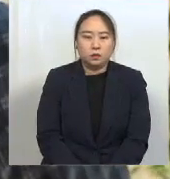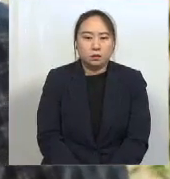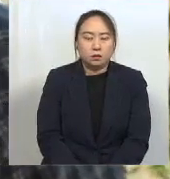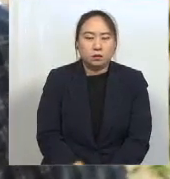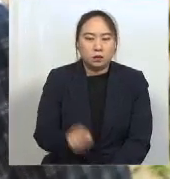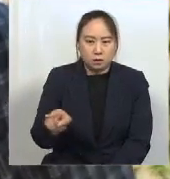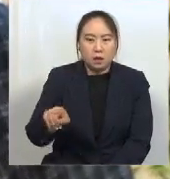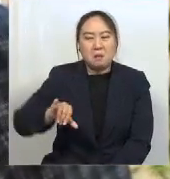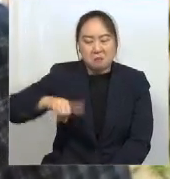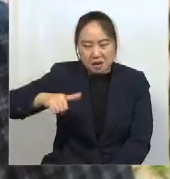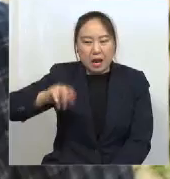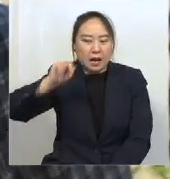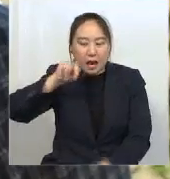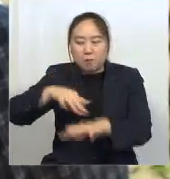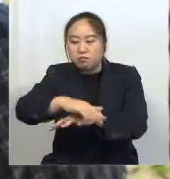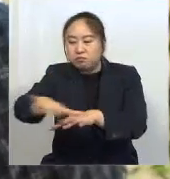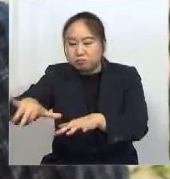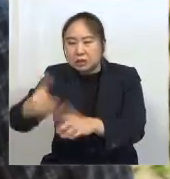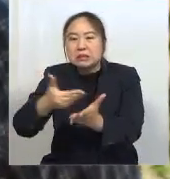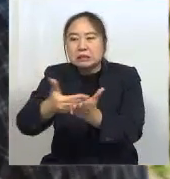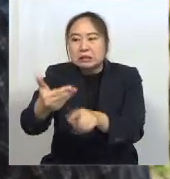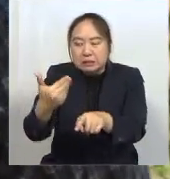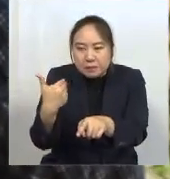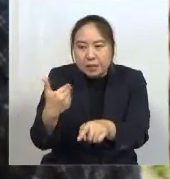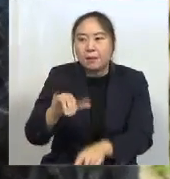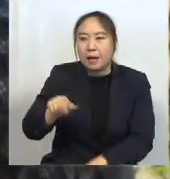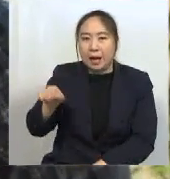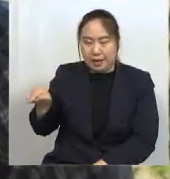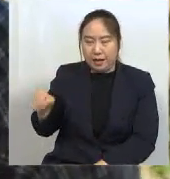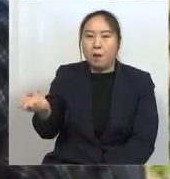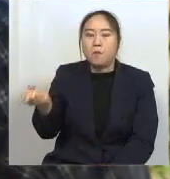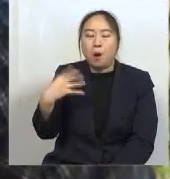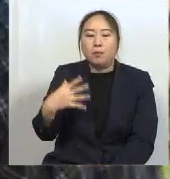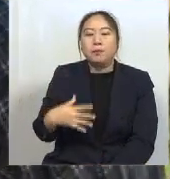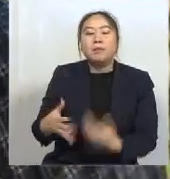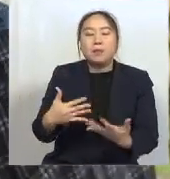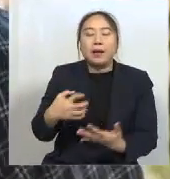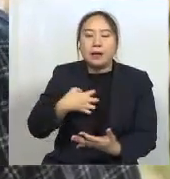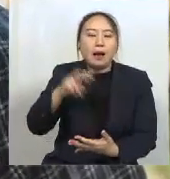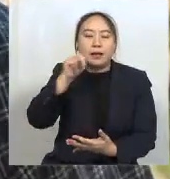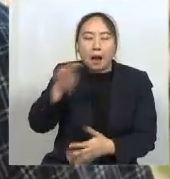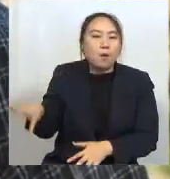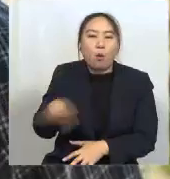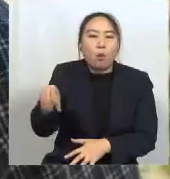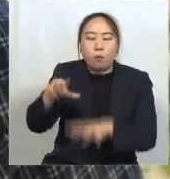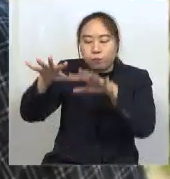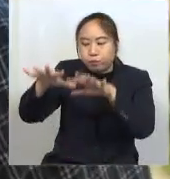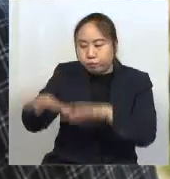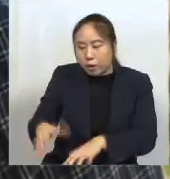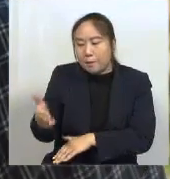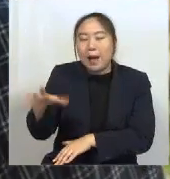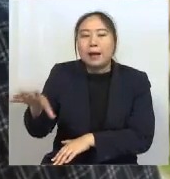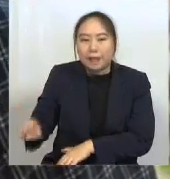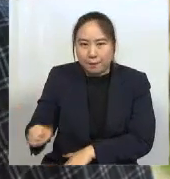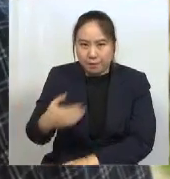างบ่อก็ได้ซื้อเค้าแต่อันนี้มาพอดีเค้าจะสูบออกให้หมดเค้าจะจับปลาเลยมาข